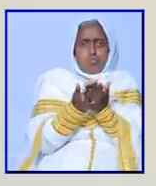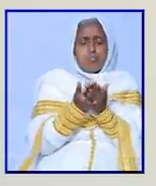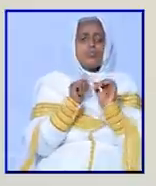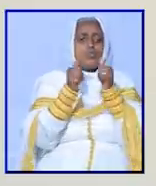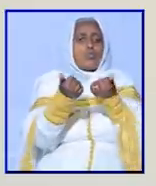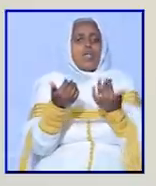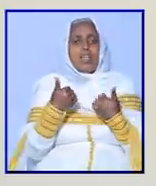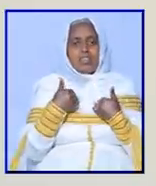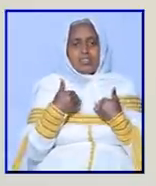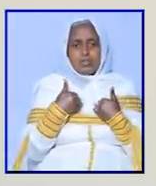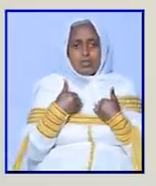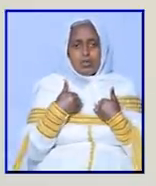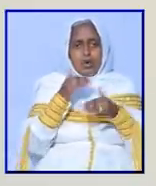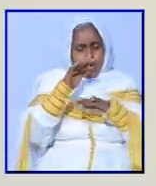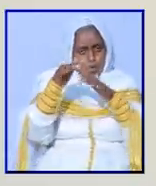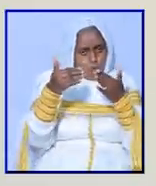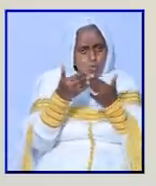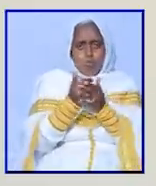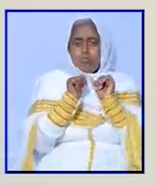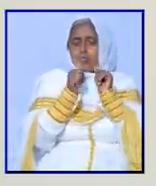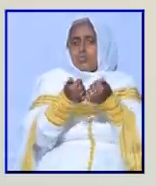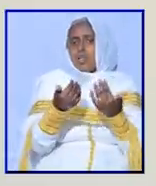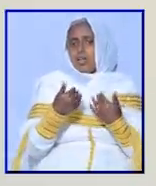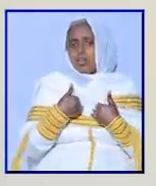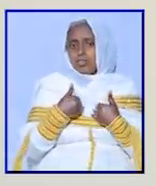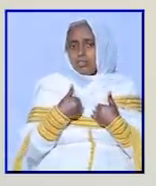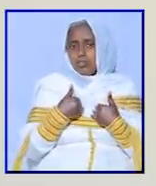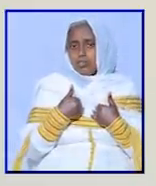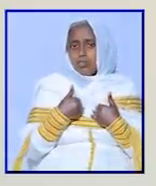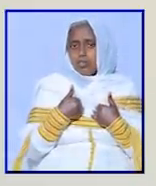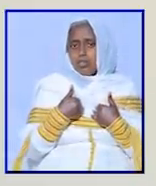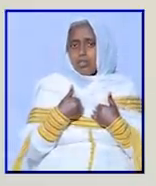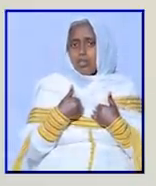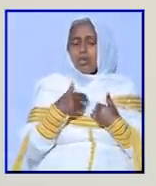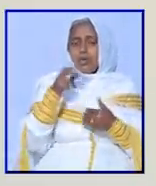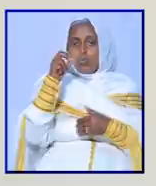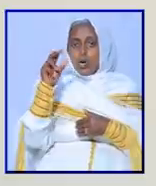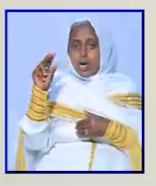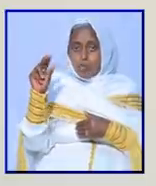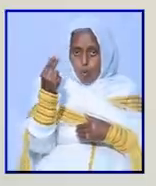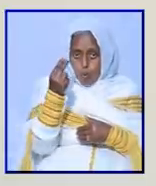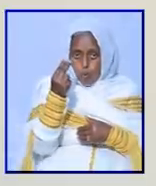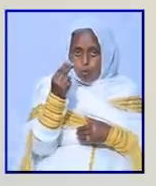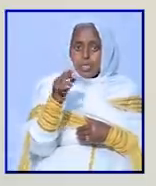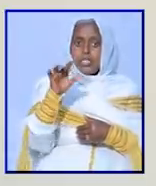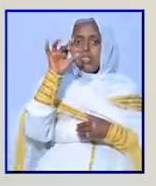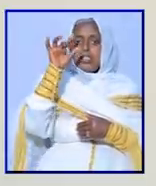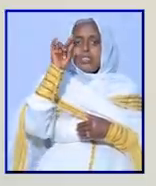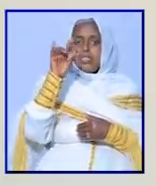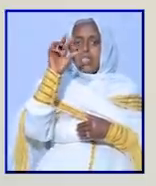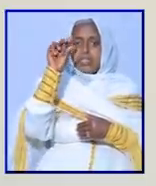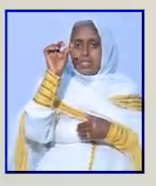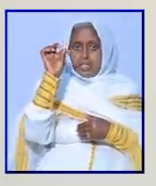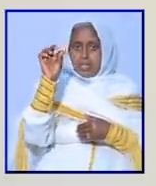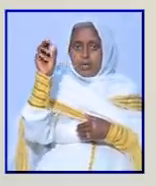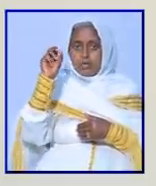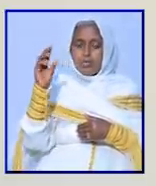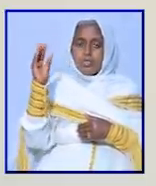ሁሉም ለካ ባለስልጣናት ናቸው ሁሉም ባለስልጣናት ናቸው ወቦ